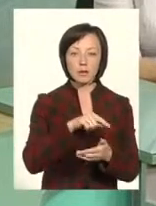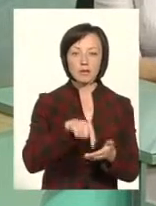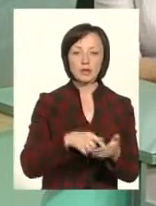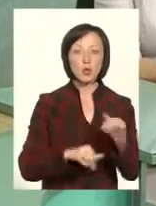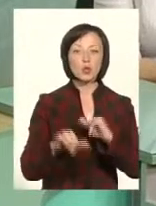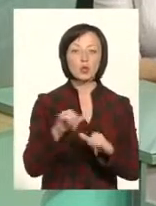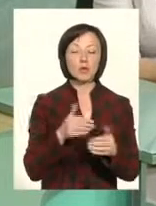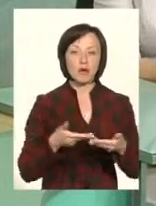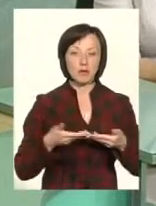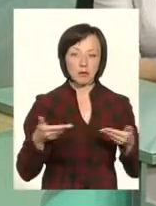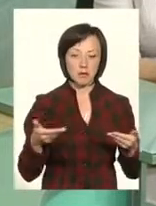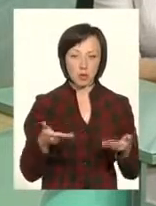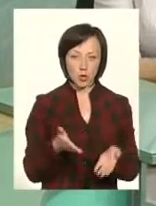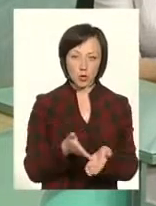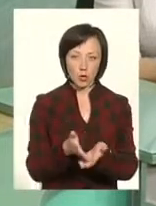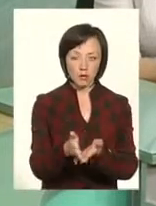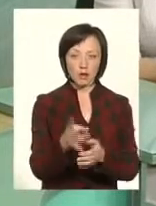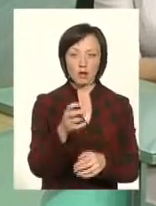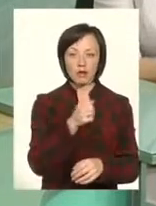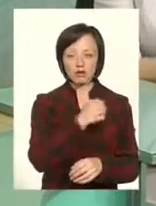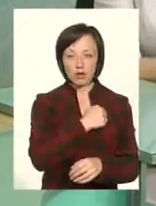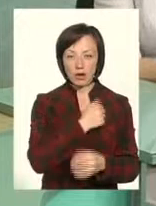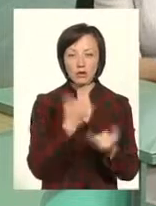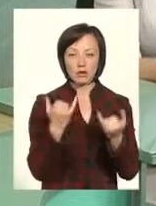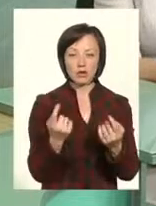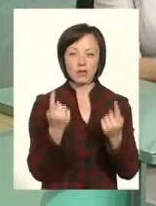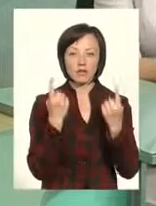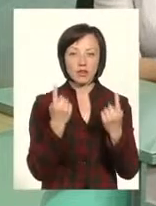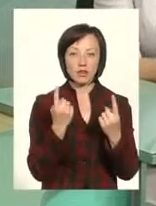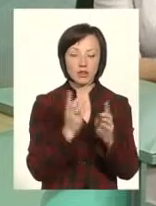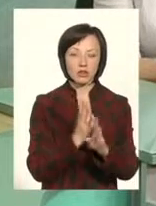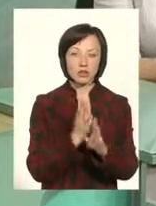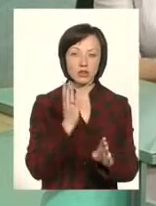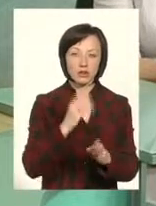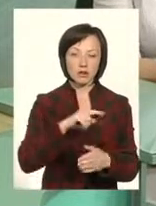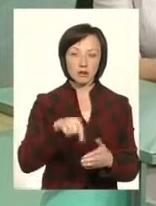ми рухаємося. На жаль, сьогодні сама велика черга в місті – це